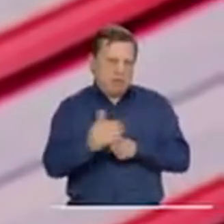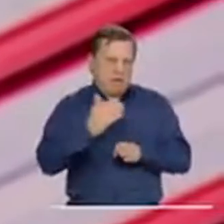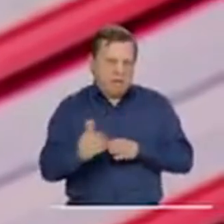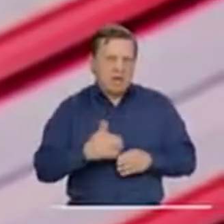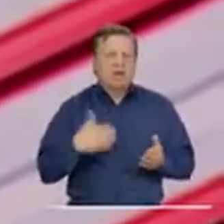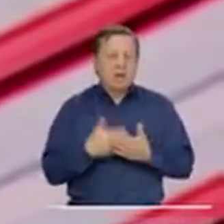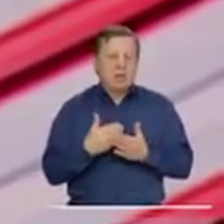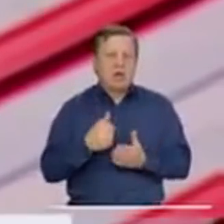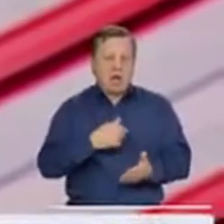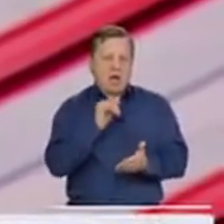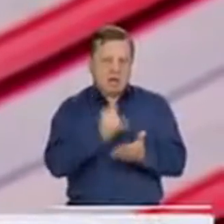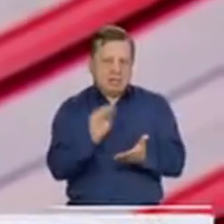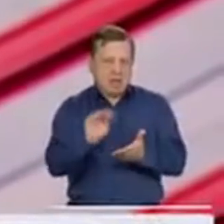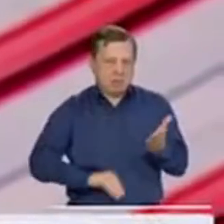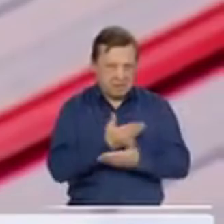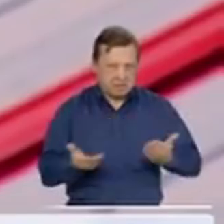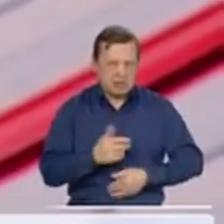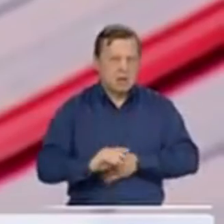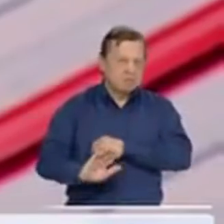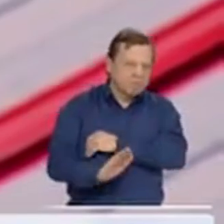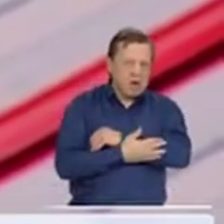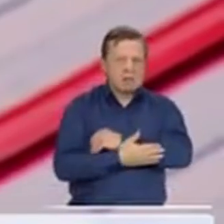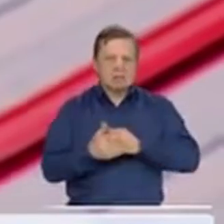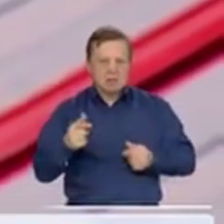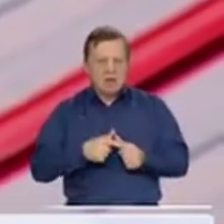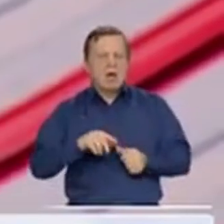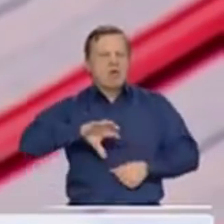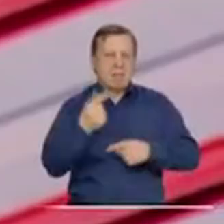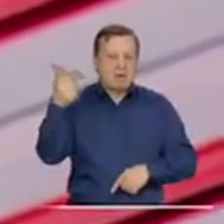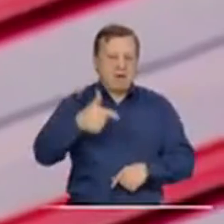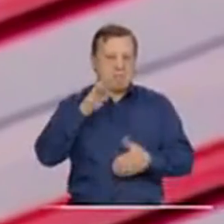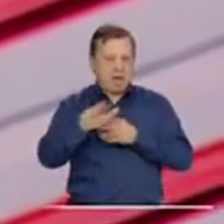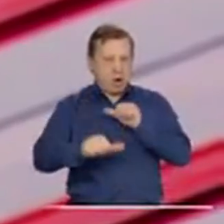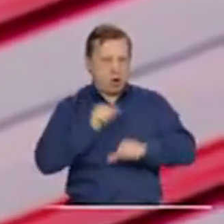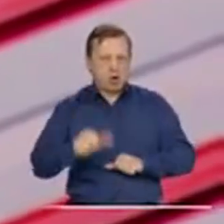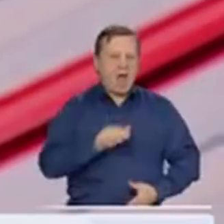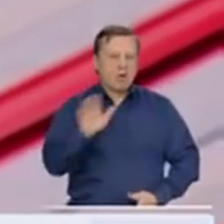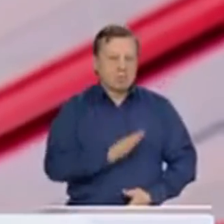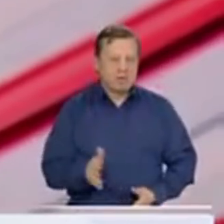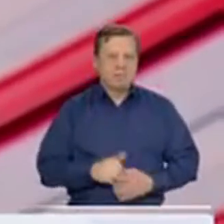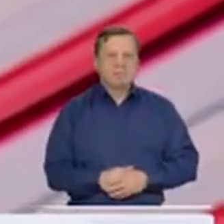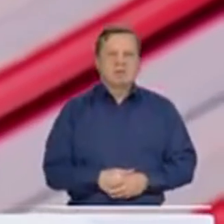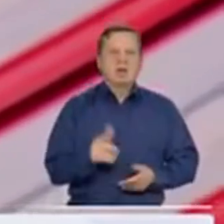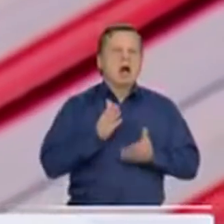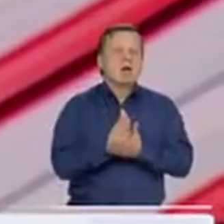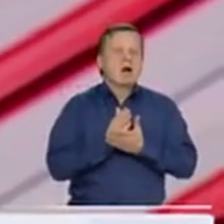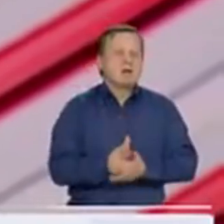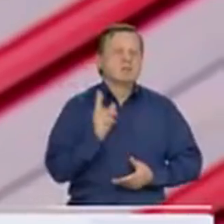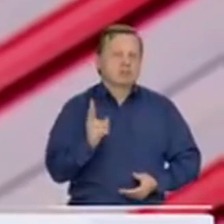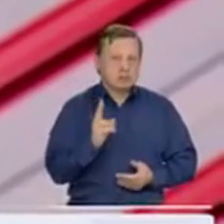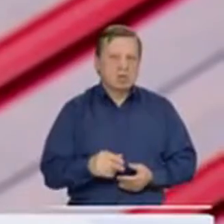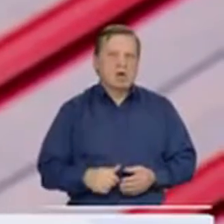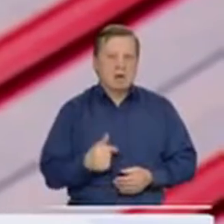napisałem list, tak jak wspomniałem, do koleżanek i kolegów. Wysłaliśmy grupę naszych lekarzy do Włoch. Ludzie błagali o to i radzą sobie z tą pandemią